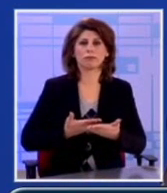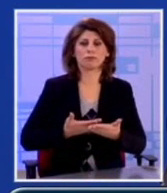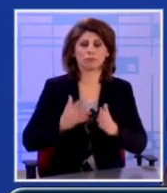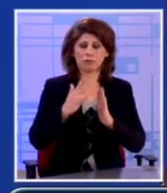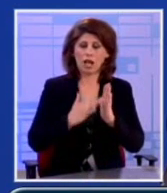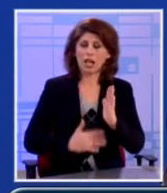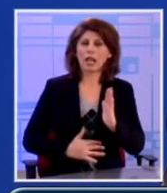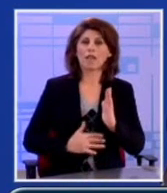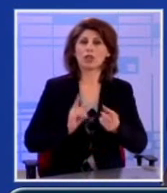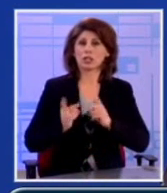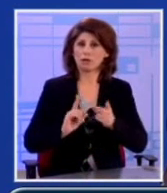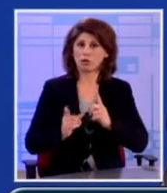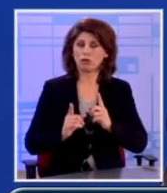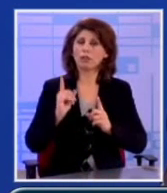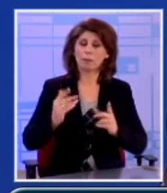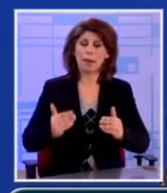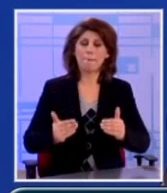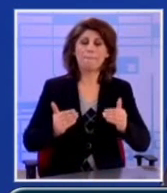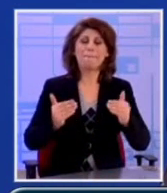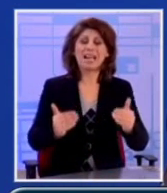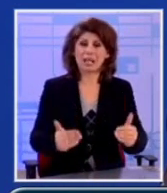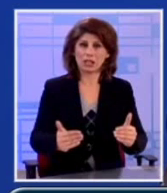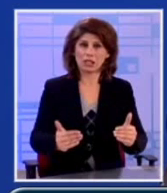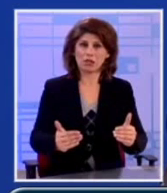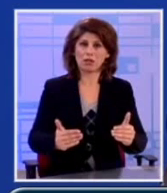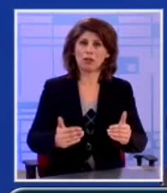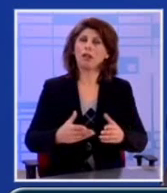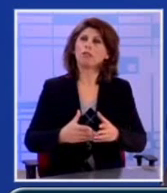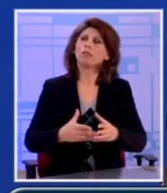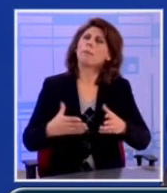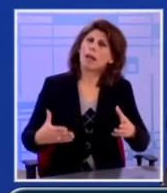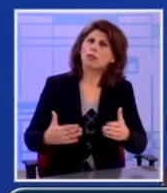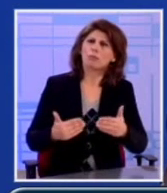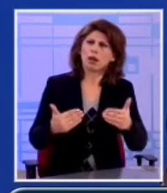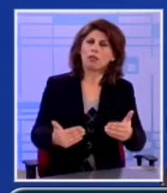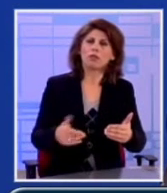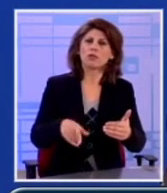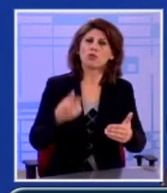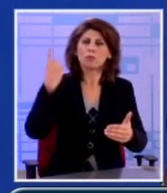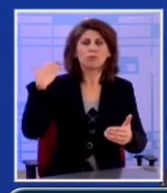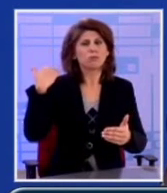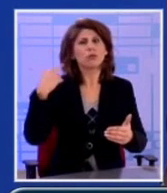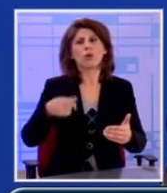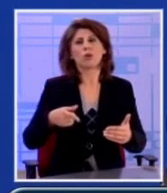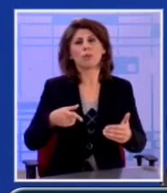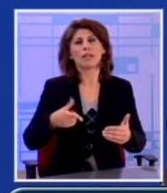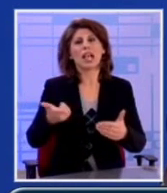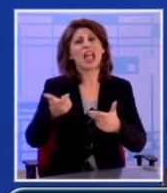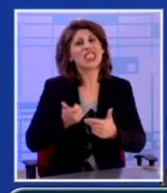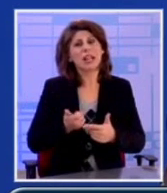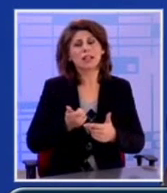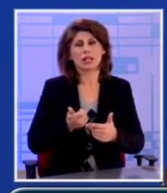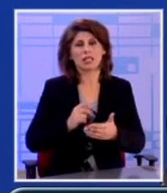εγγράφων και συμφωνιών και μία παράταση, επέκταση του προηγούμενου, της προηγούμενης